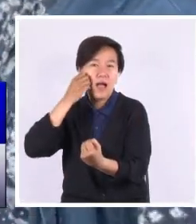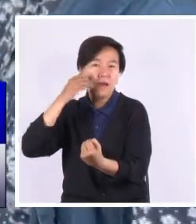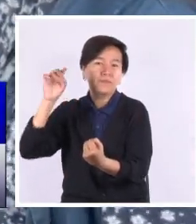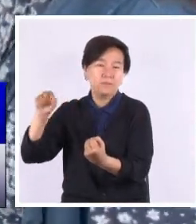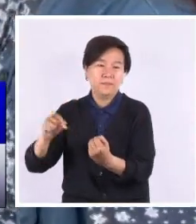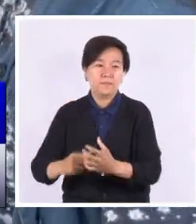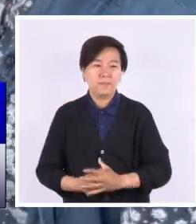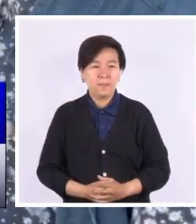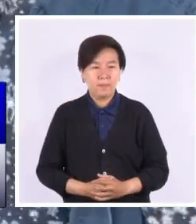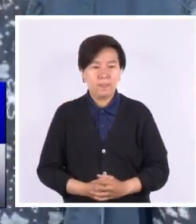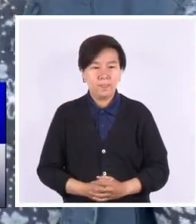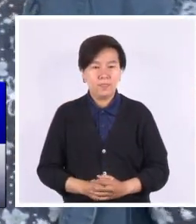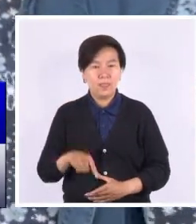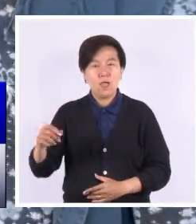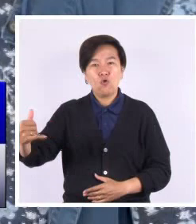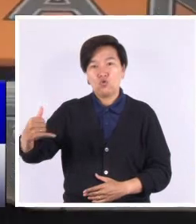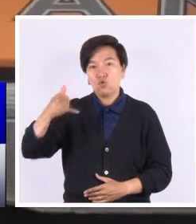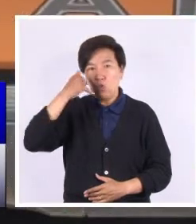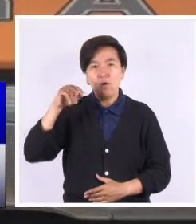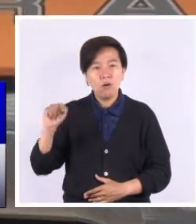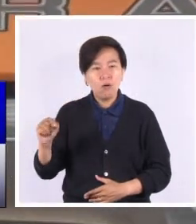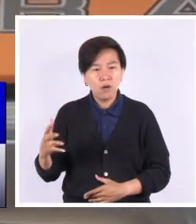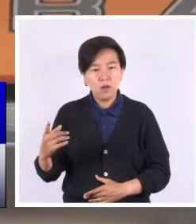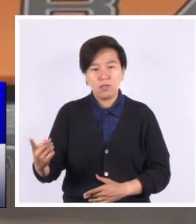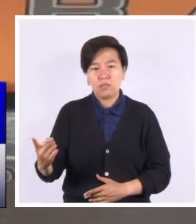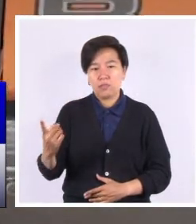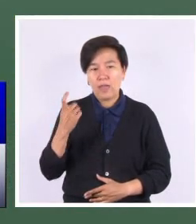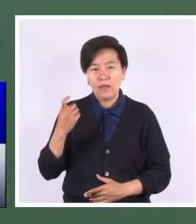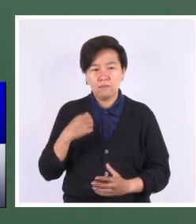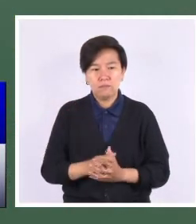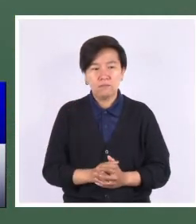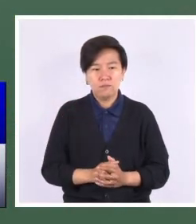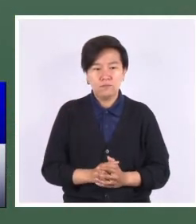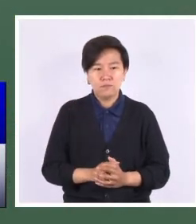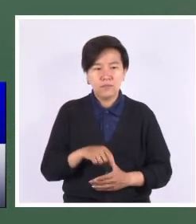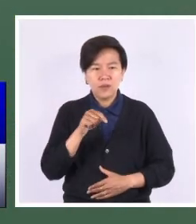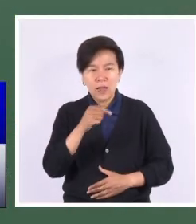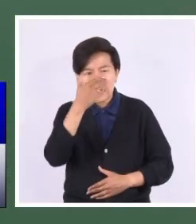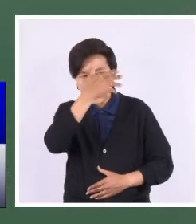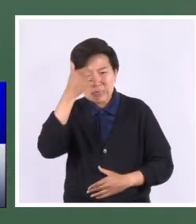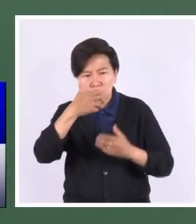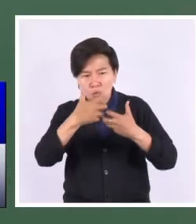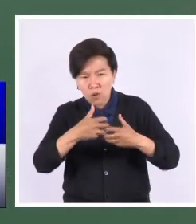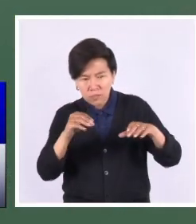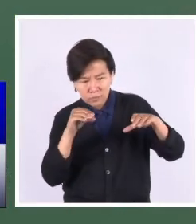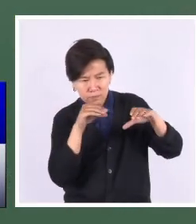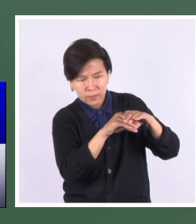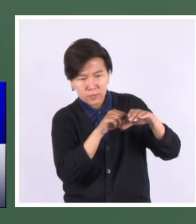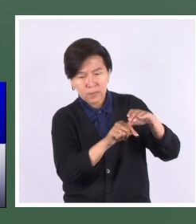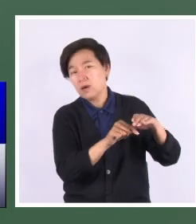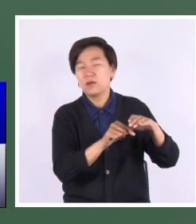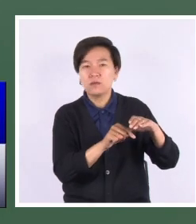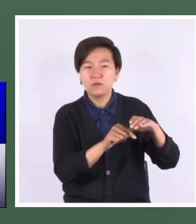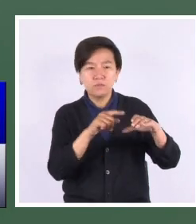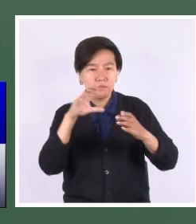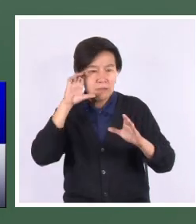แล้วจากนั้นลูกค้าก็โทรศัพท์กลับมาถามว่าช่างของร้านลืมอุปกรณ์อะไรเอาไว้ในรถหรือเปล่าเป็นกล่องดำๆส่งรูปม